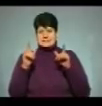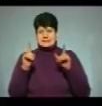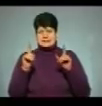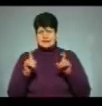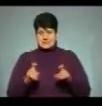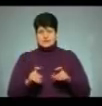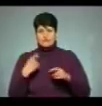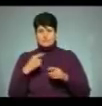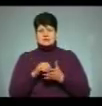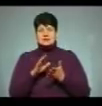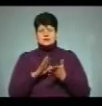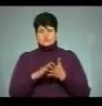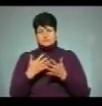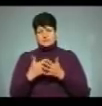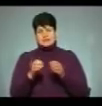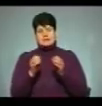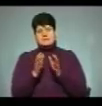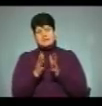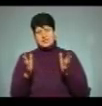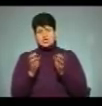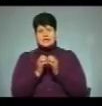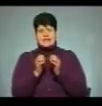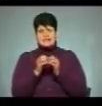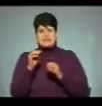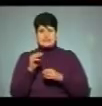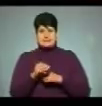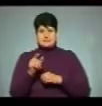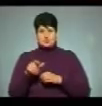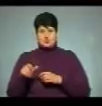цьогоріч зареєструється понад 10 тисяч осіб.